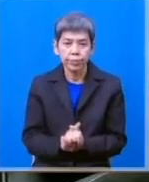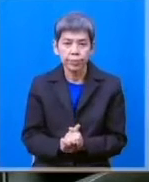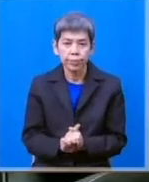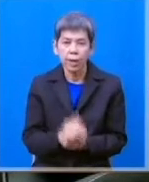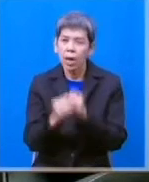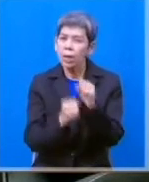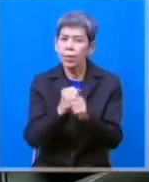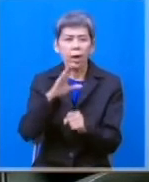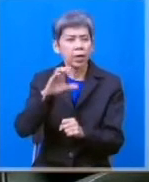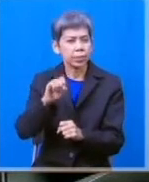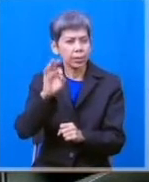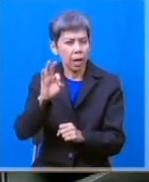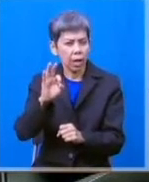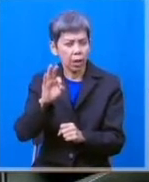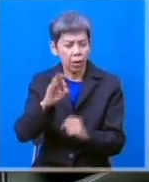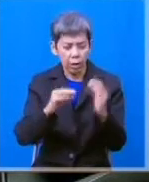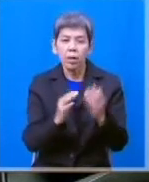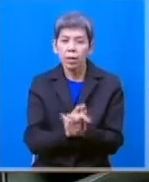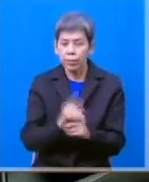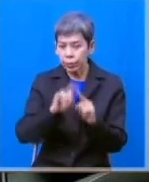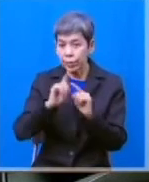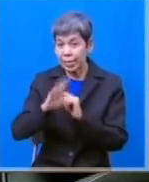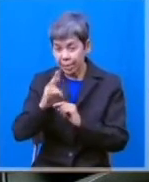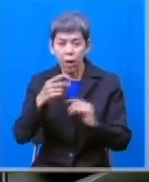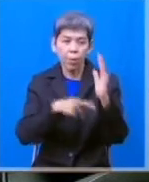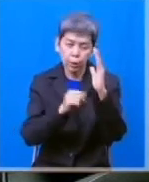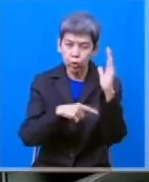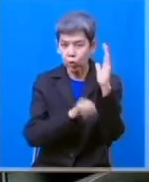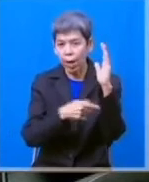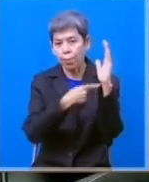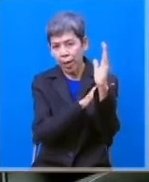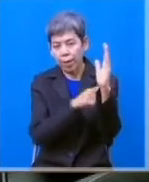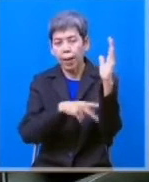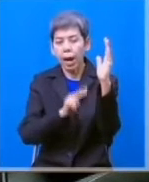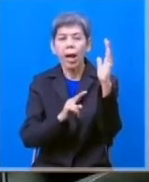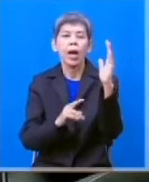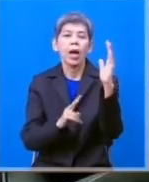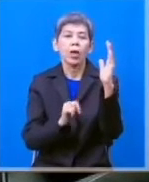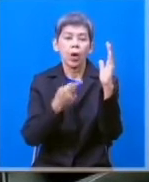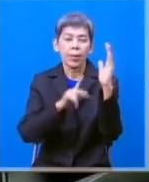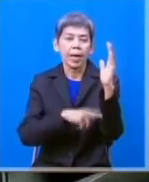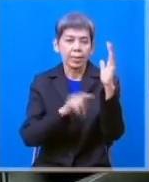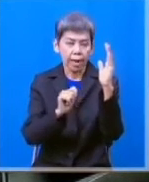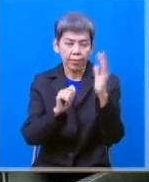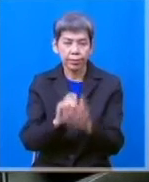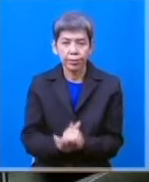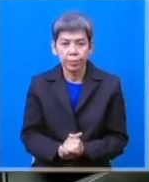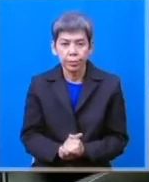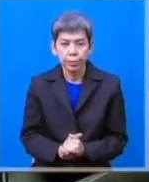ปี59 7จังหวัดนะครับประจวบสุราษฎร์ภูเก็ตพังงานครกระบี่ตรังนะครับ